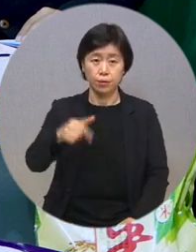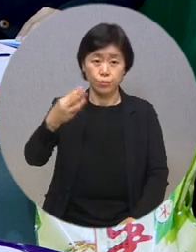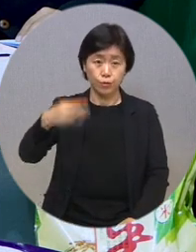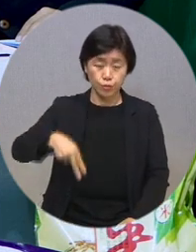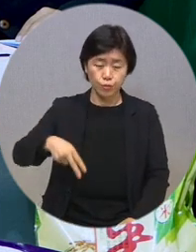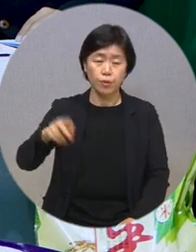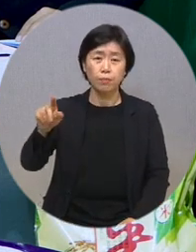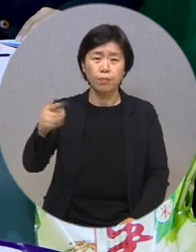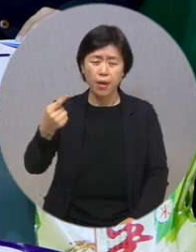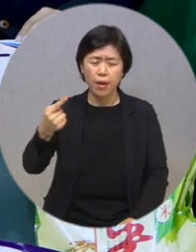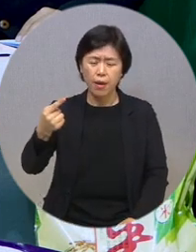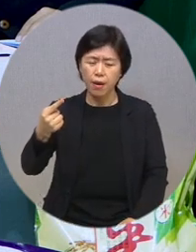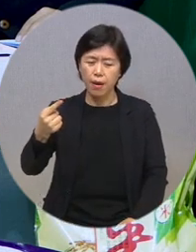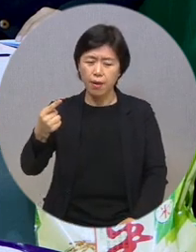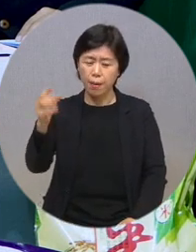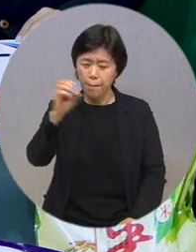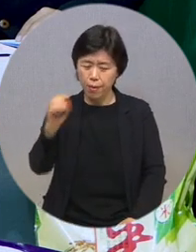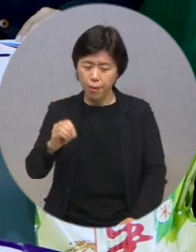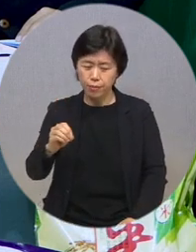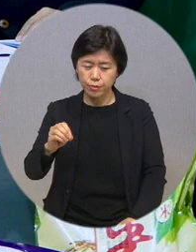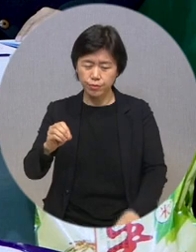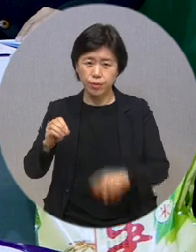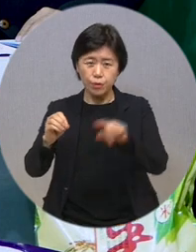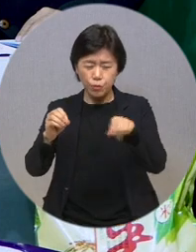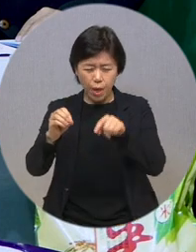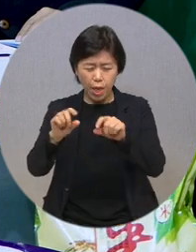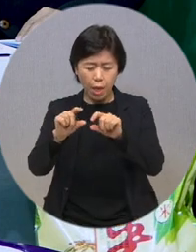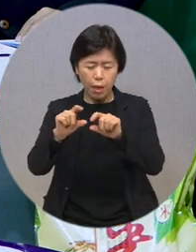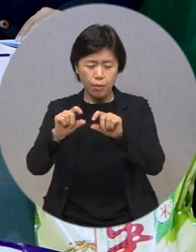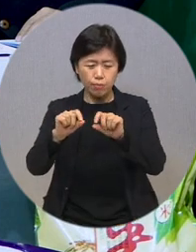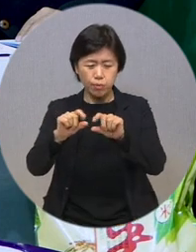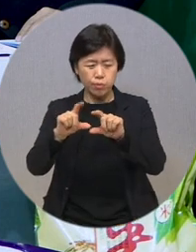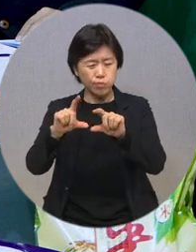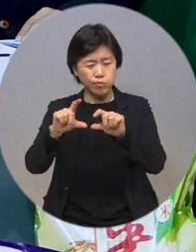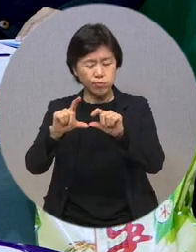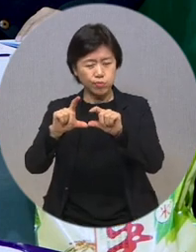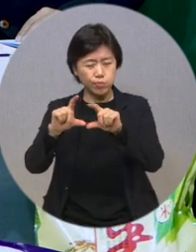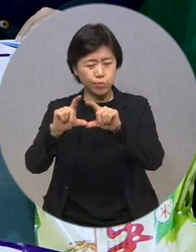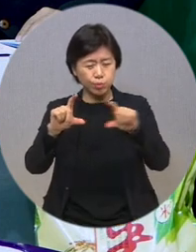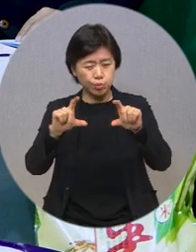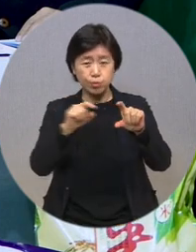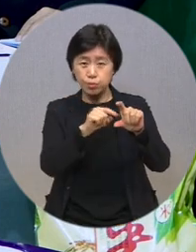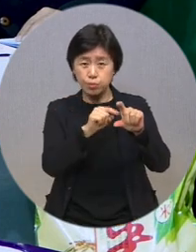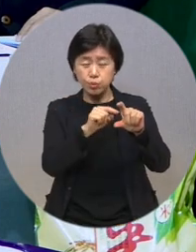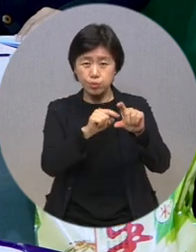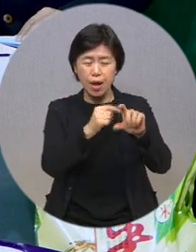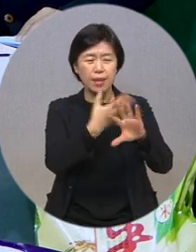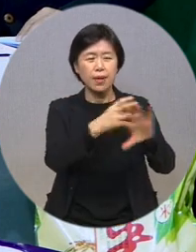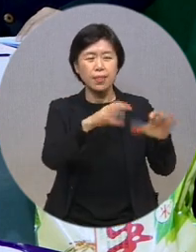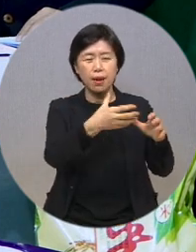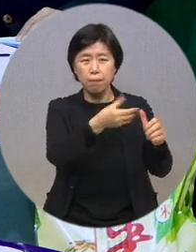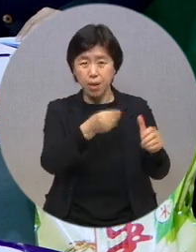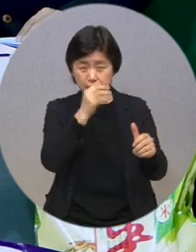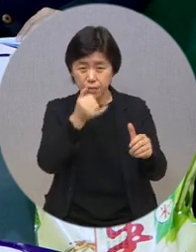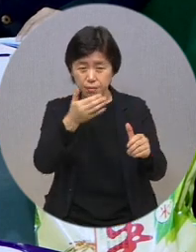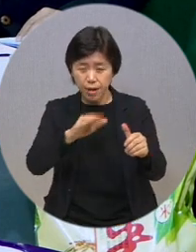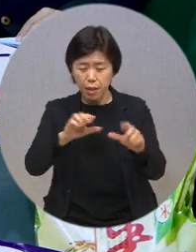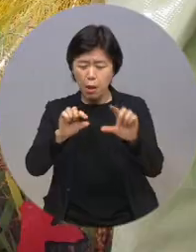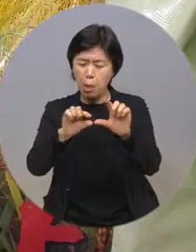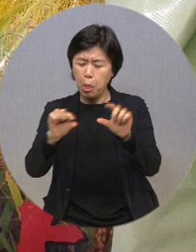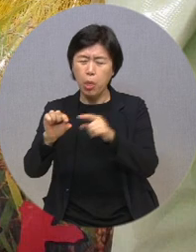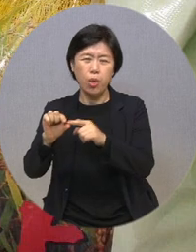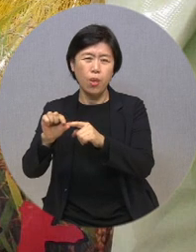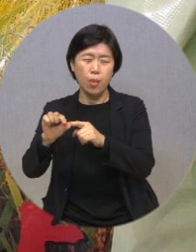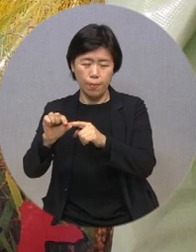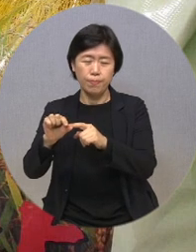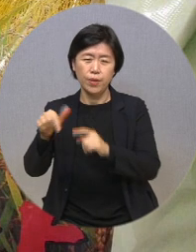나머지 2%는 거의 이 고흥에서 나오는 성류다. 국내산은 그렇게 생각하면 되겠네요. 아, 네, 맞습니다.